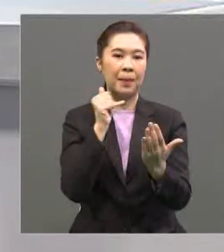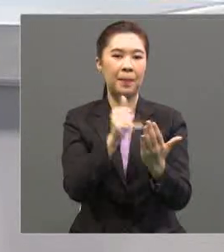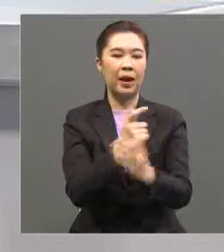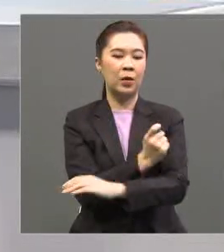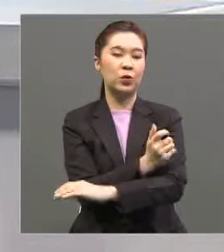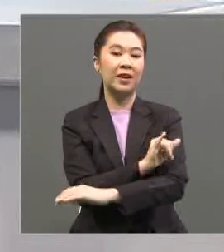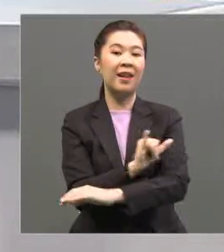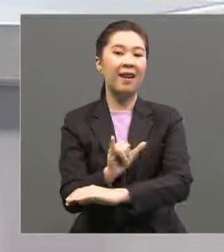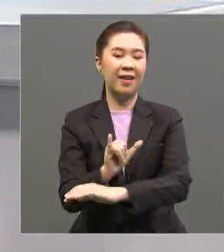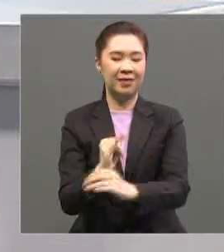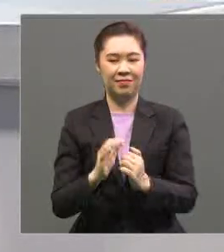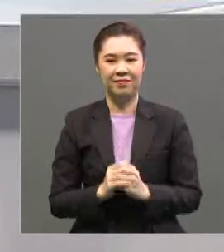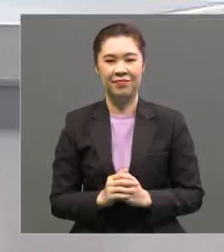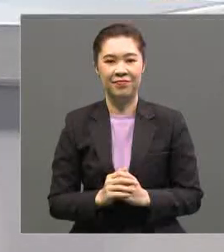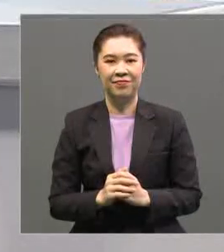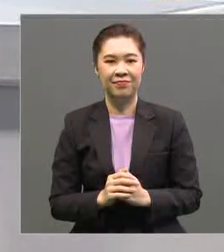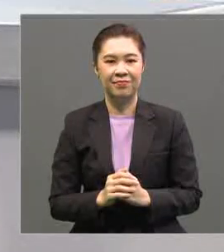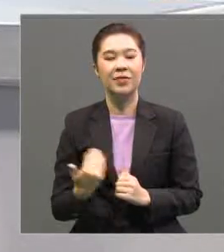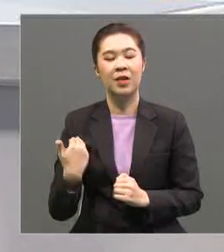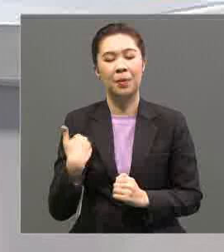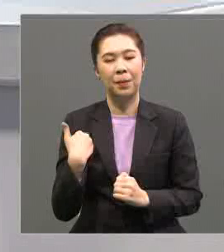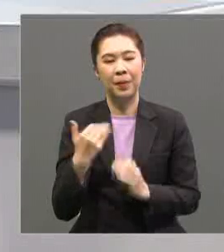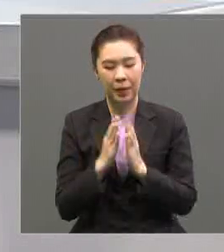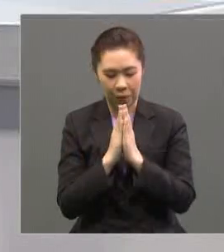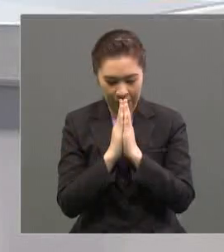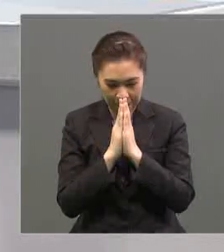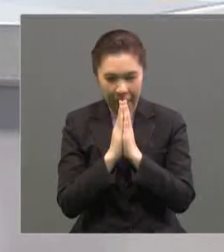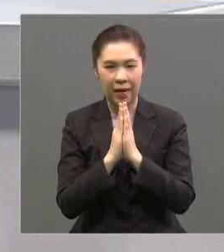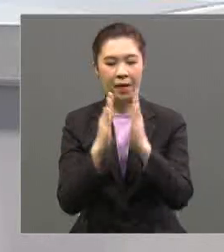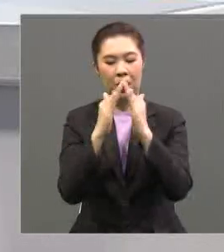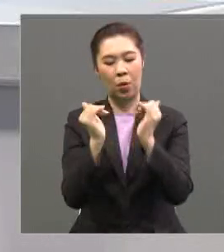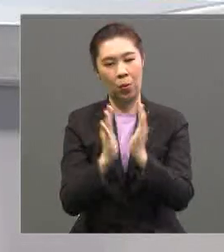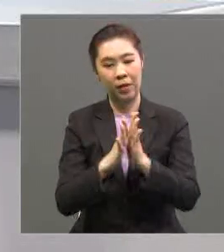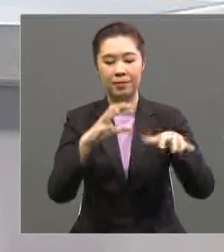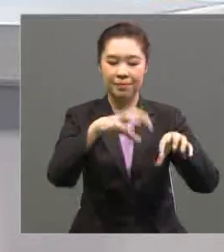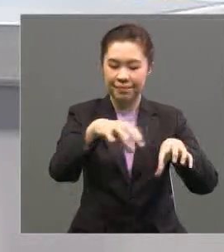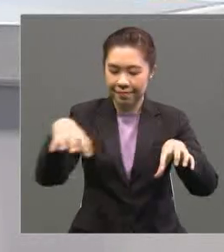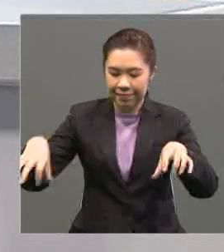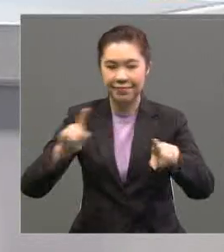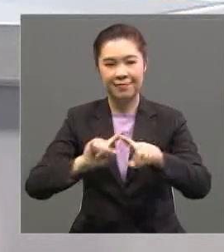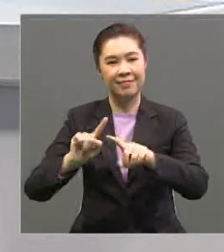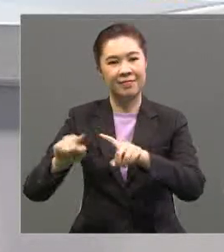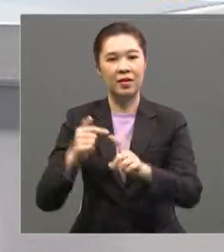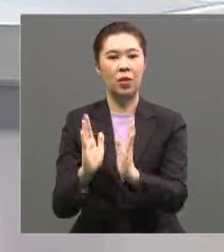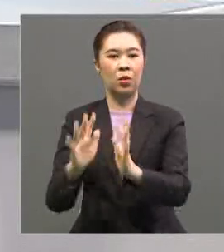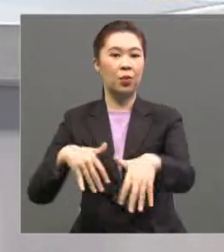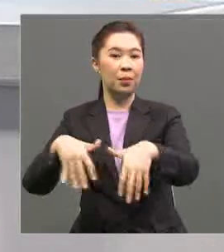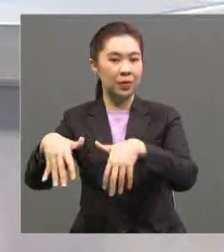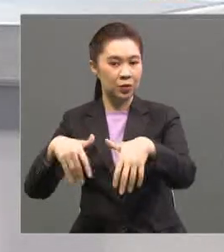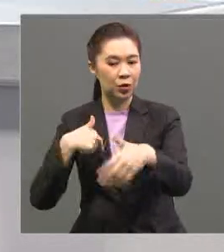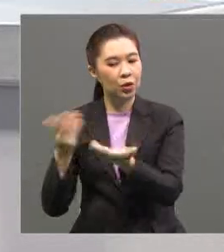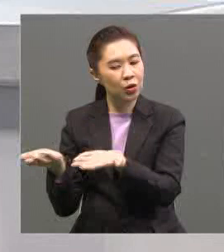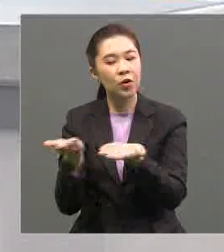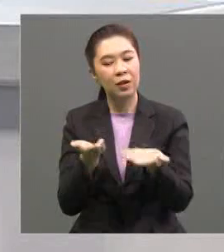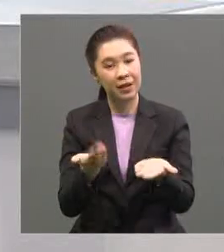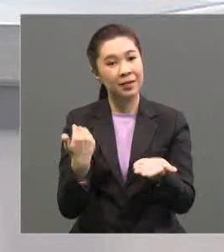นครศรีอยุธยาช่วงนี้ก็ไปไหว้พระหลายวัดทีเดียวนะคะก็มีพี่น้องประชาชนไปต้อนรับคือหลาย